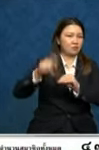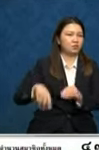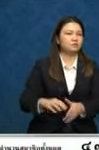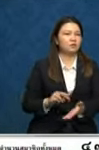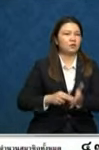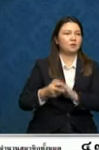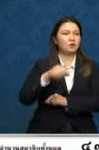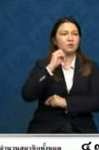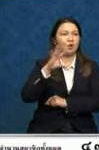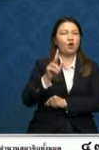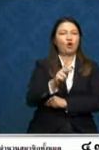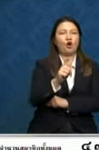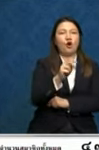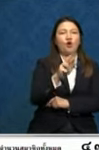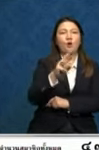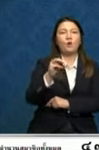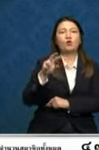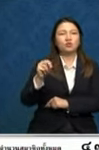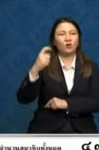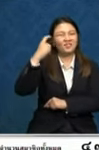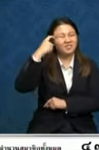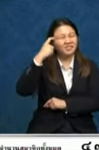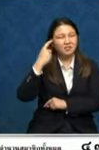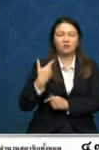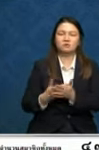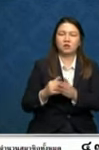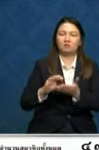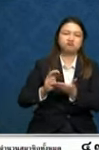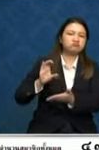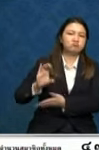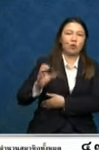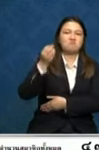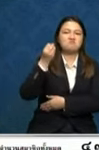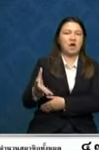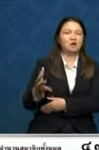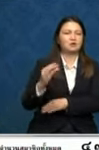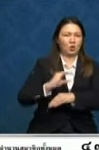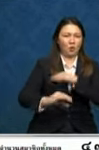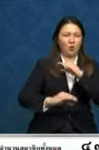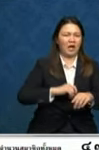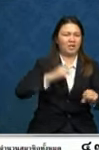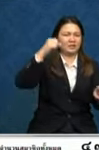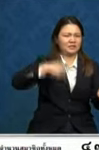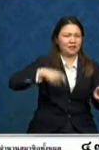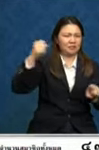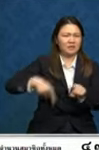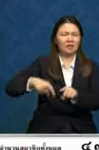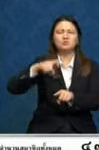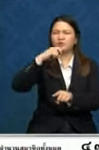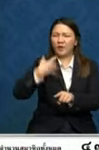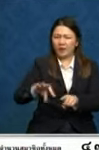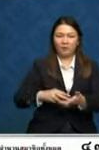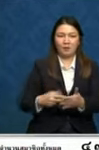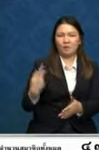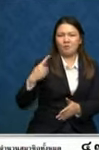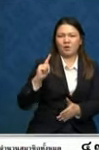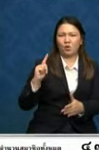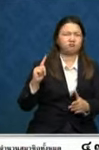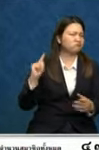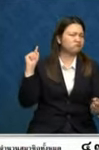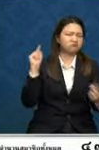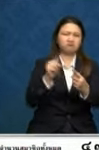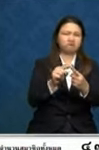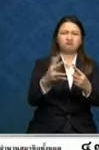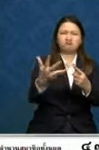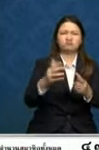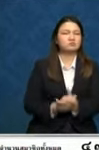ว่าหน่วยงานกรมน.นั้นใช้งบประมาณมากเกินไปและมีหลายโครงการที่ซ้ำซ้อนรวมถึงไม่ได้รับผลประโยชน์อย่างเท่าที่คว